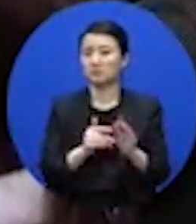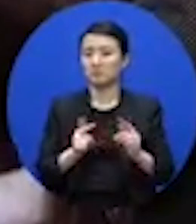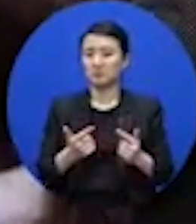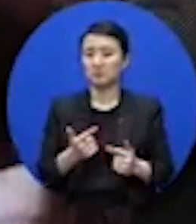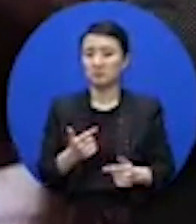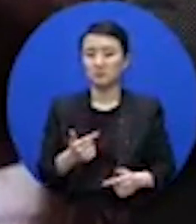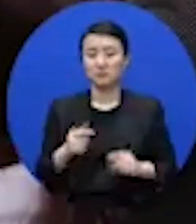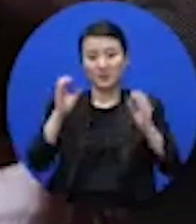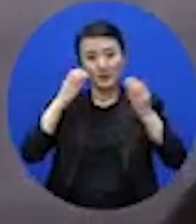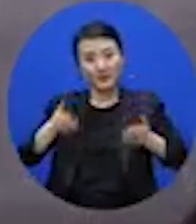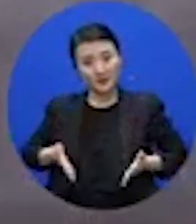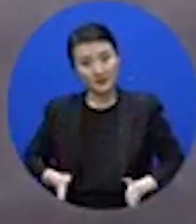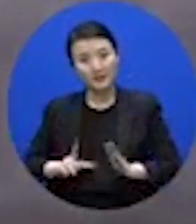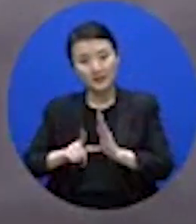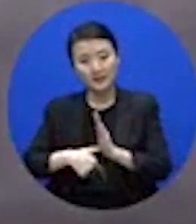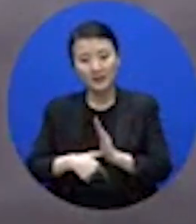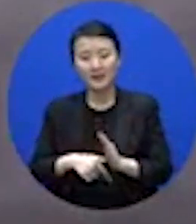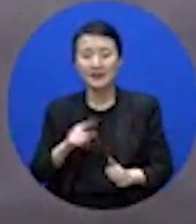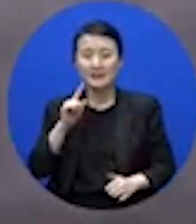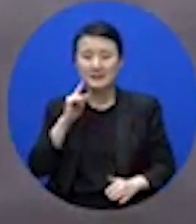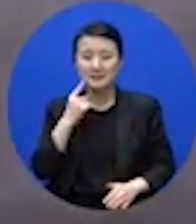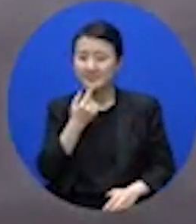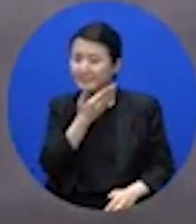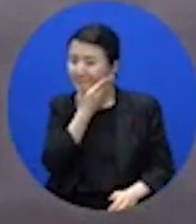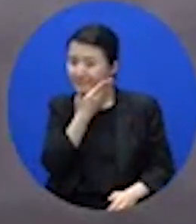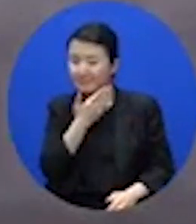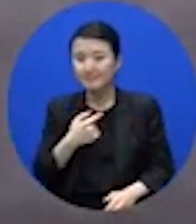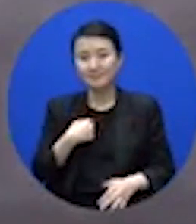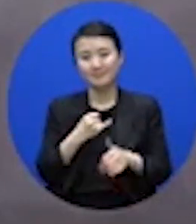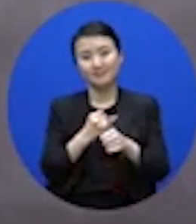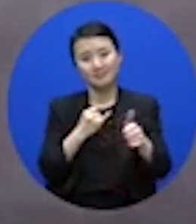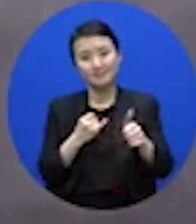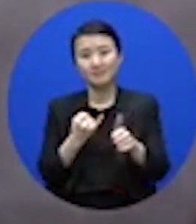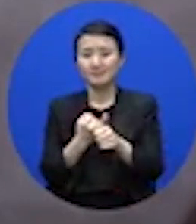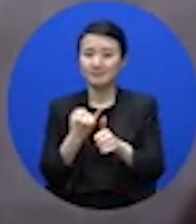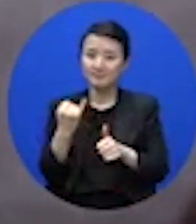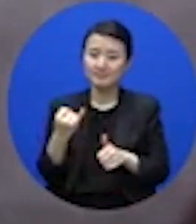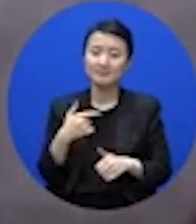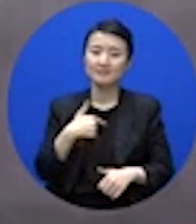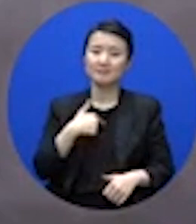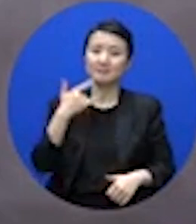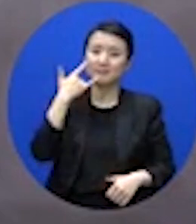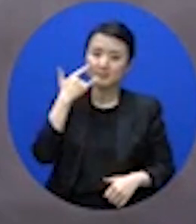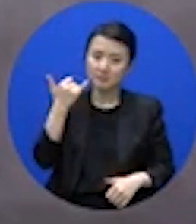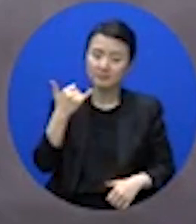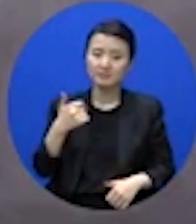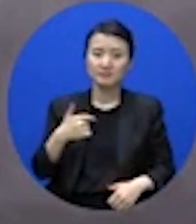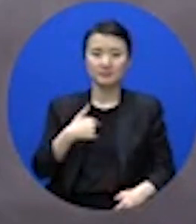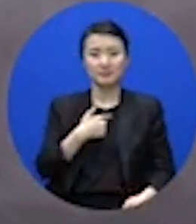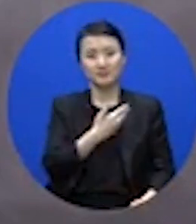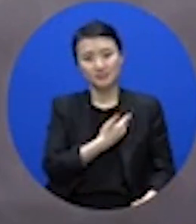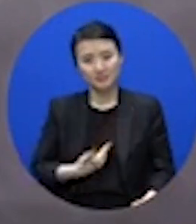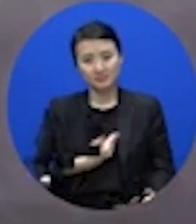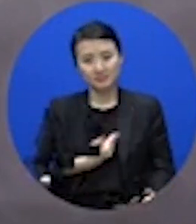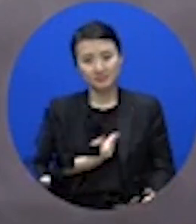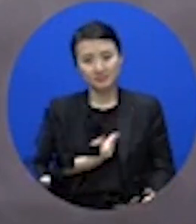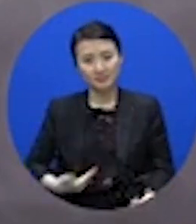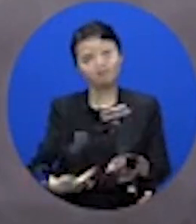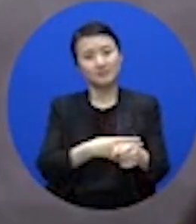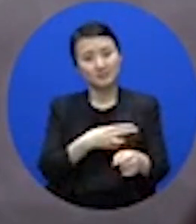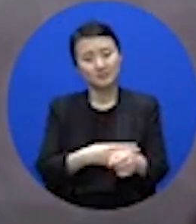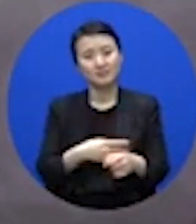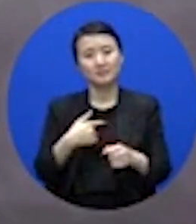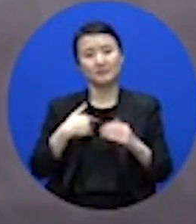예, 아기가 태어났을 때 너무 이쁘고 내 신랑, 내 아내가, 내 부모님, 또 내 제자와 내 스승,